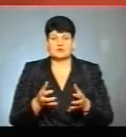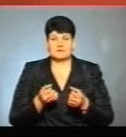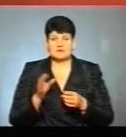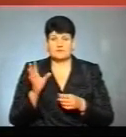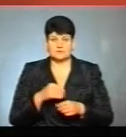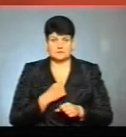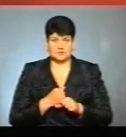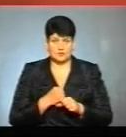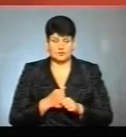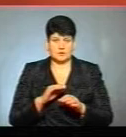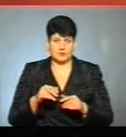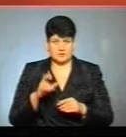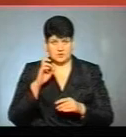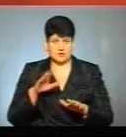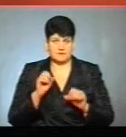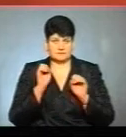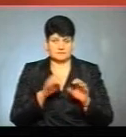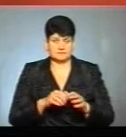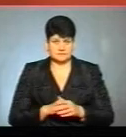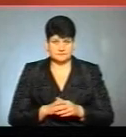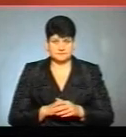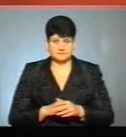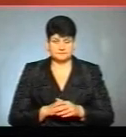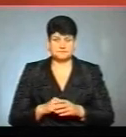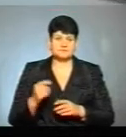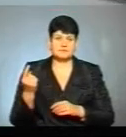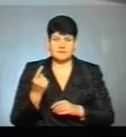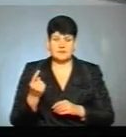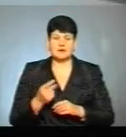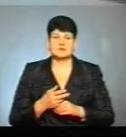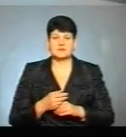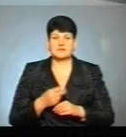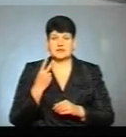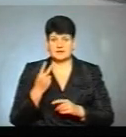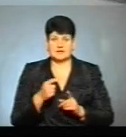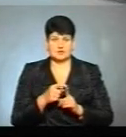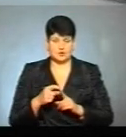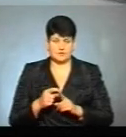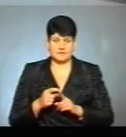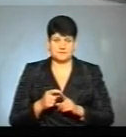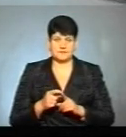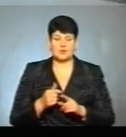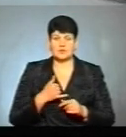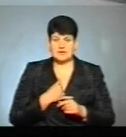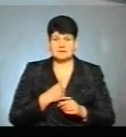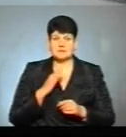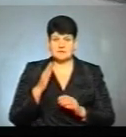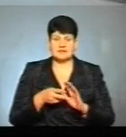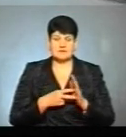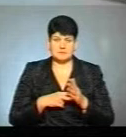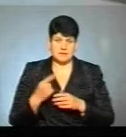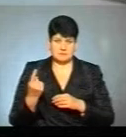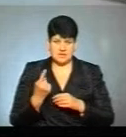всі функції, які згодом держава на них перекладе? Перше, два слова буквально, як утворювалися громади. На жаль, у нас перспективний план,